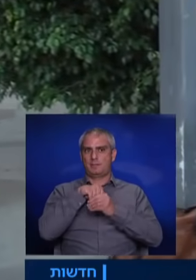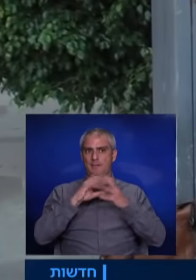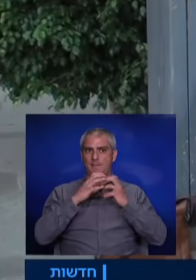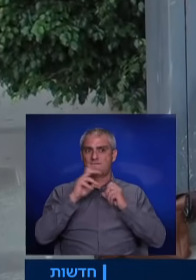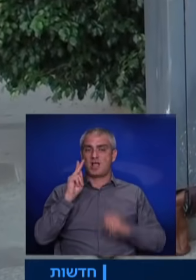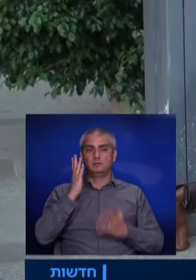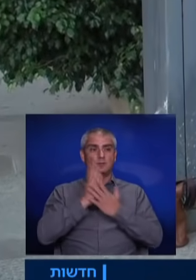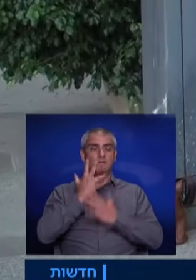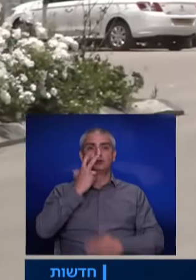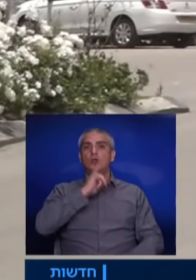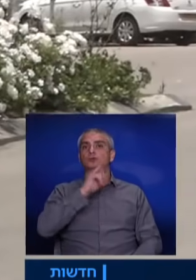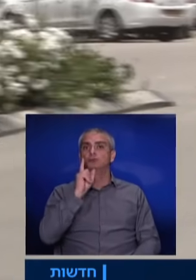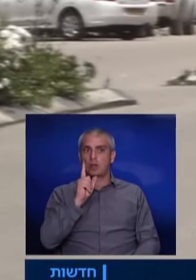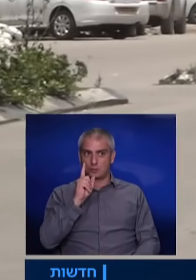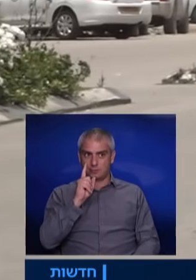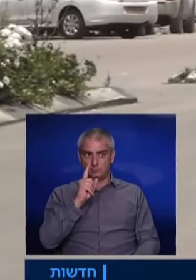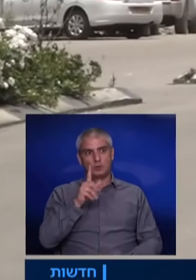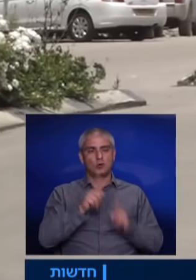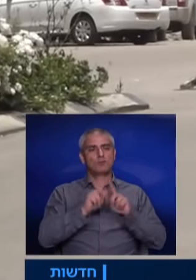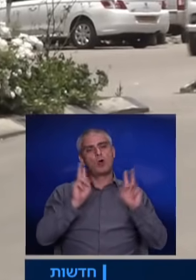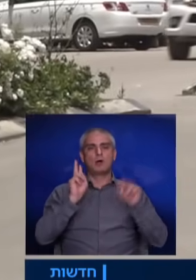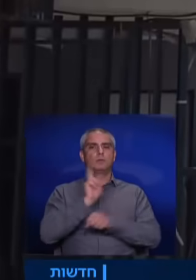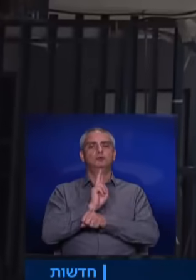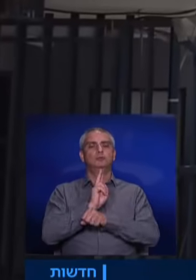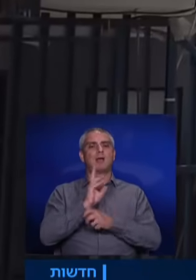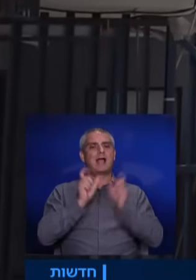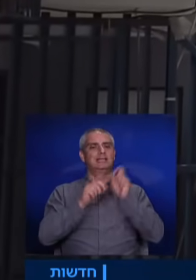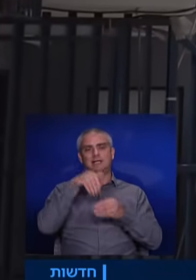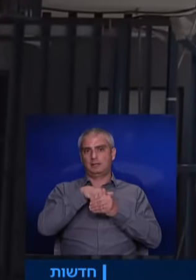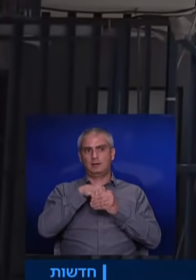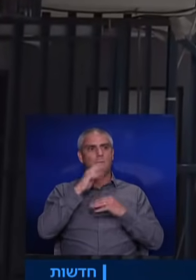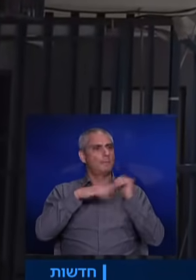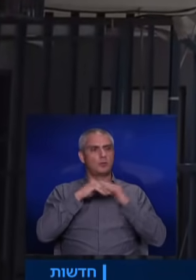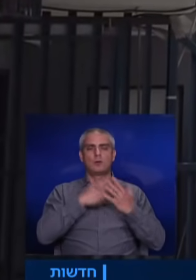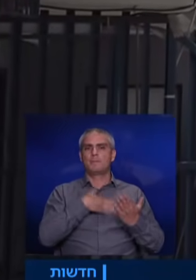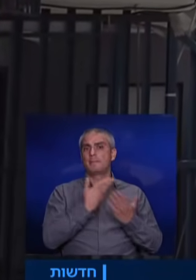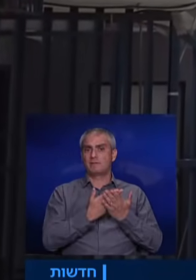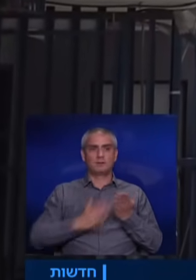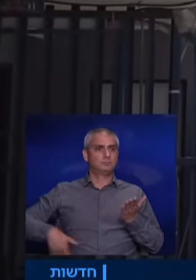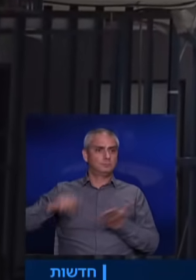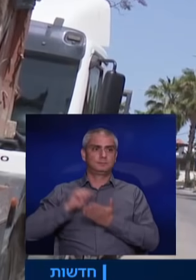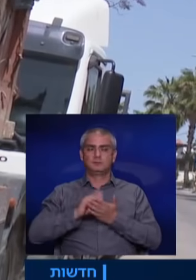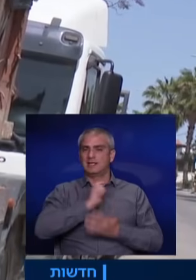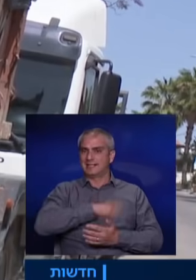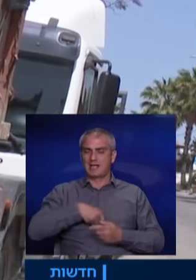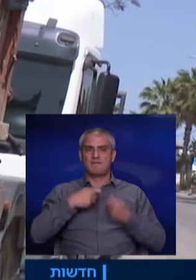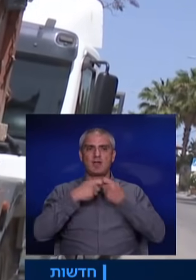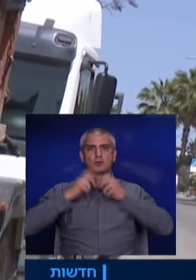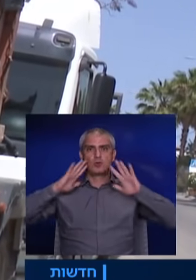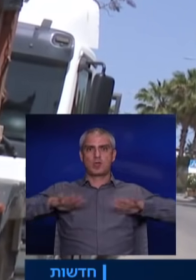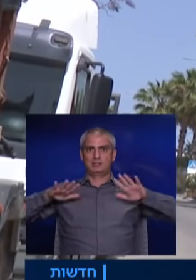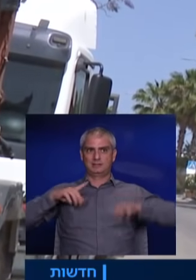קאסם כבר 30 שנה, מעין משמר אזרחי מקומי, שבנוי ברובו על מתנדבים וממומן בידי העירייה